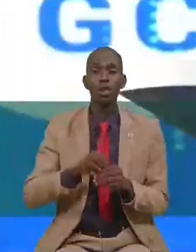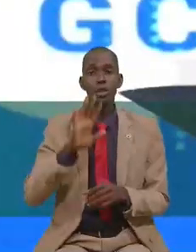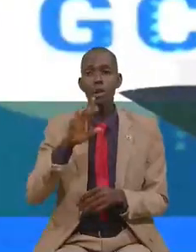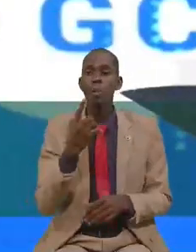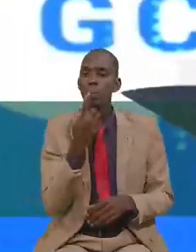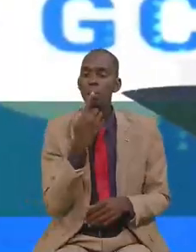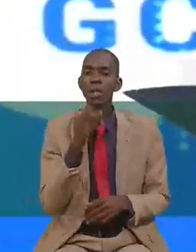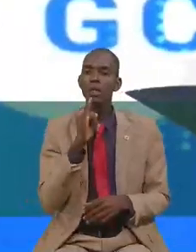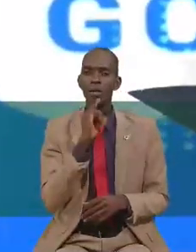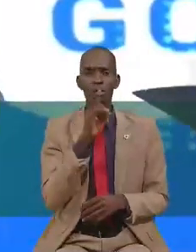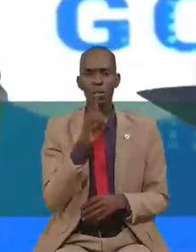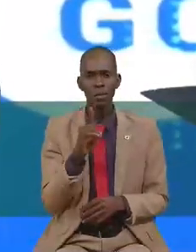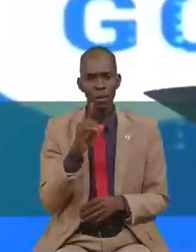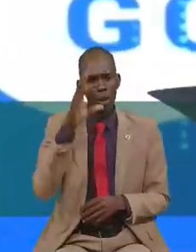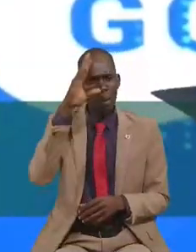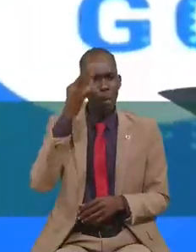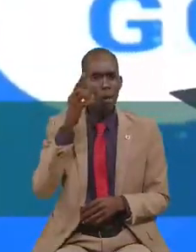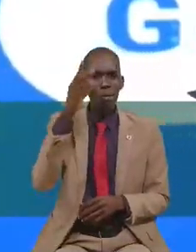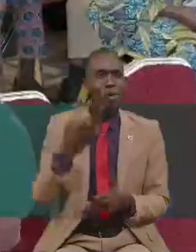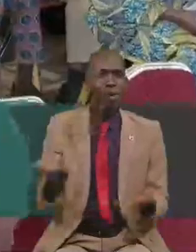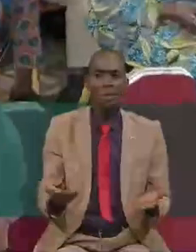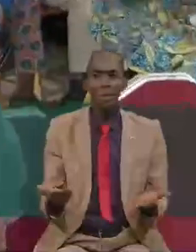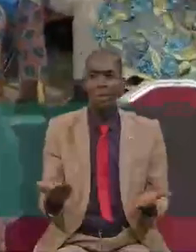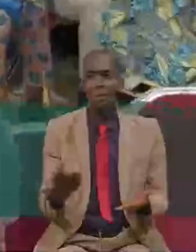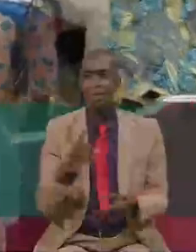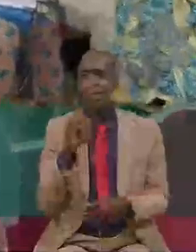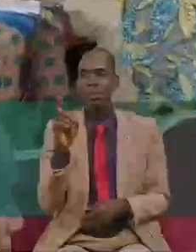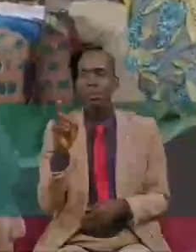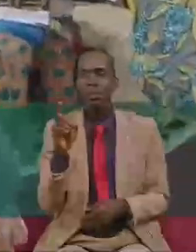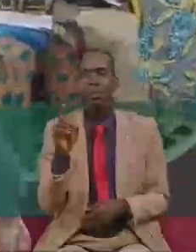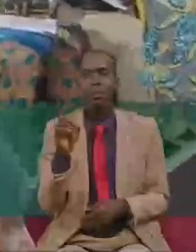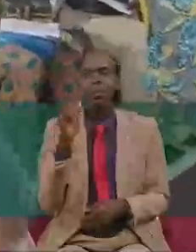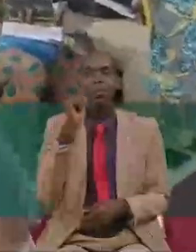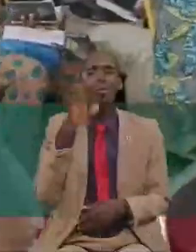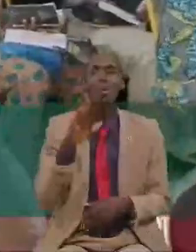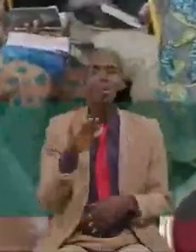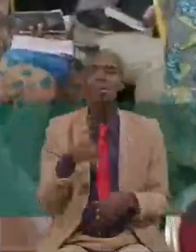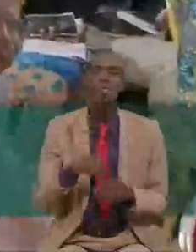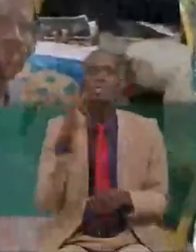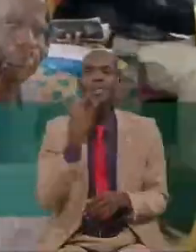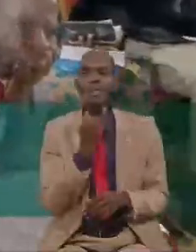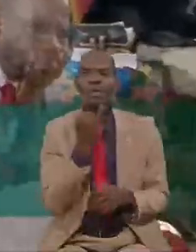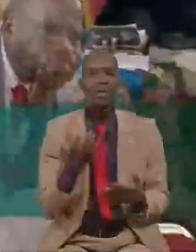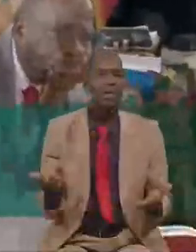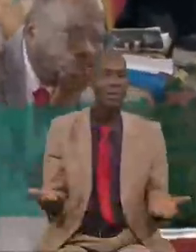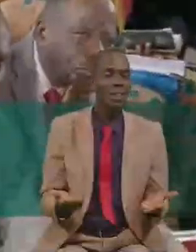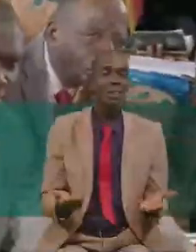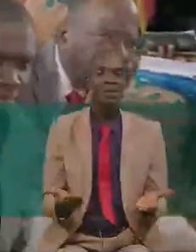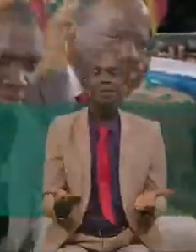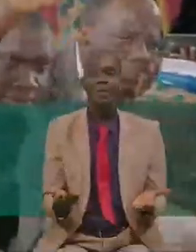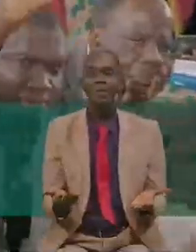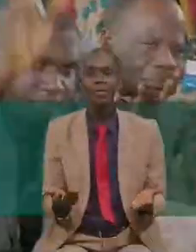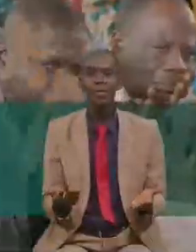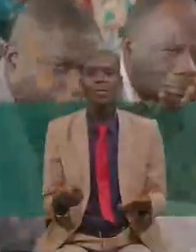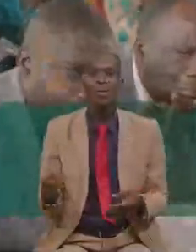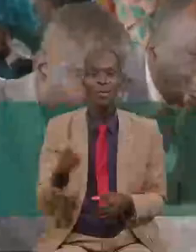vérité. Homme de Dieu, est-ce qu'il y a un homme de Dieu dans la maison? Femme d'Israël, est-ce qu'une femme d'Israël là, tu